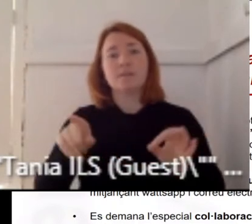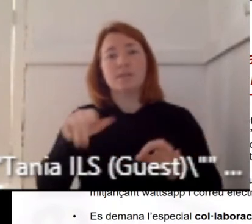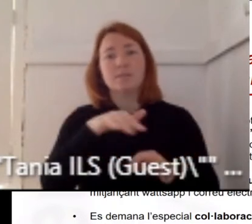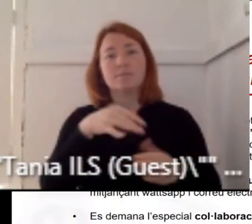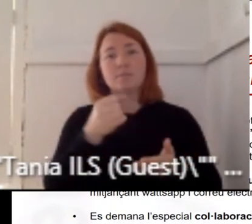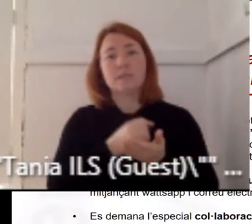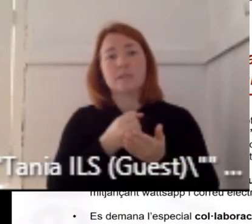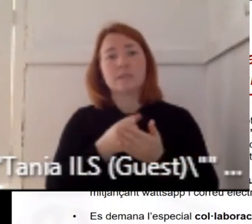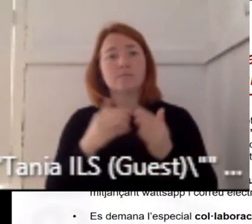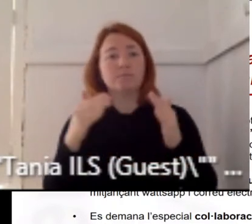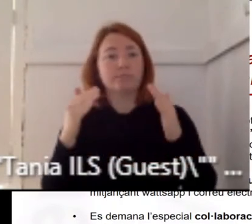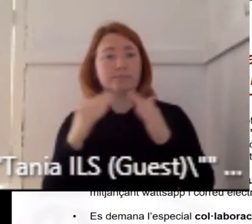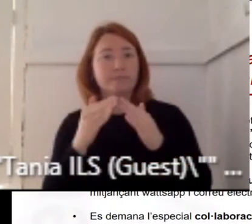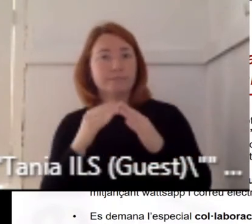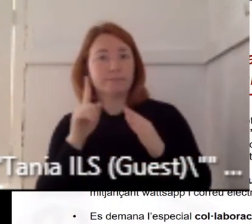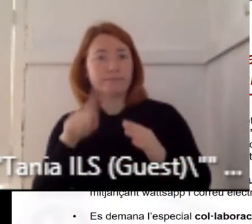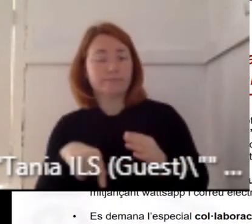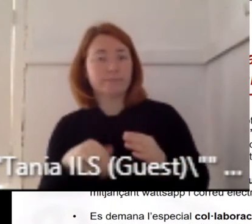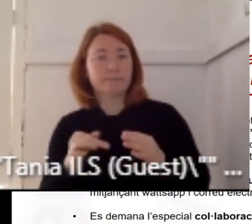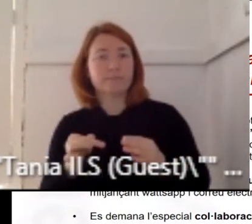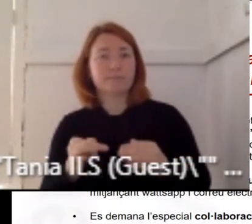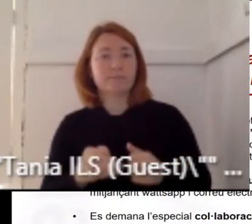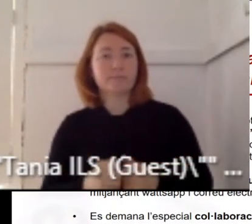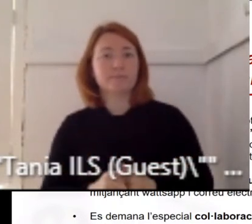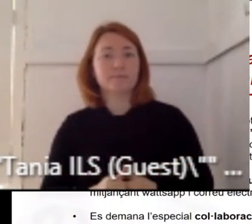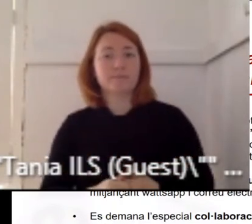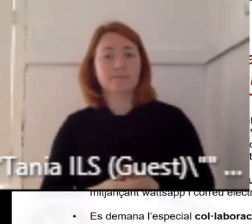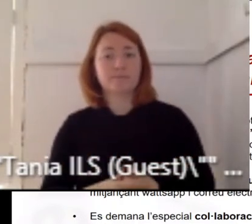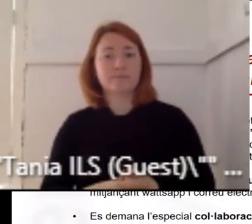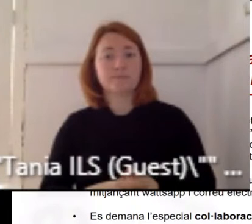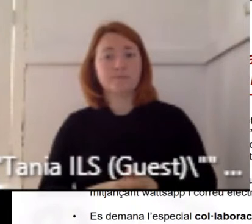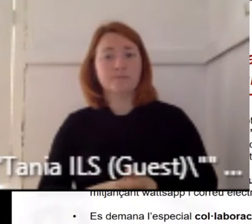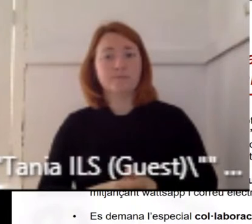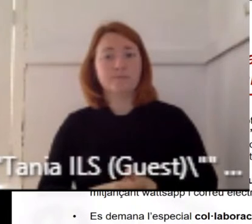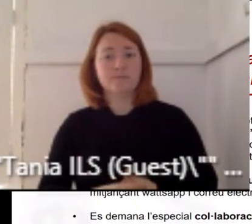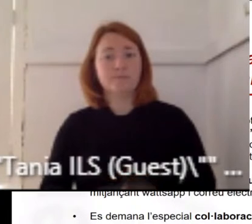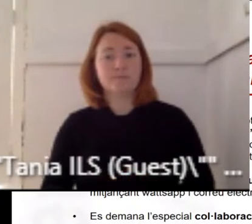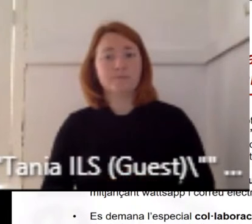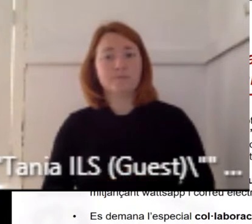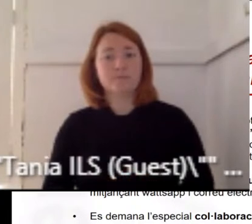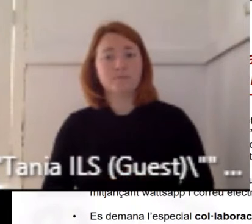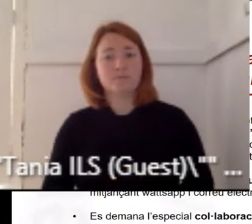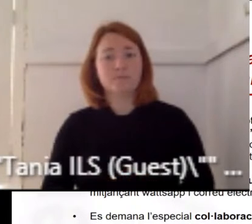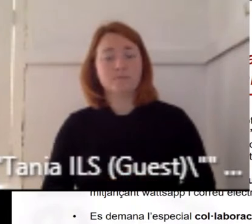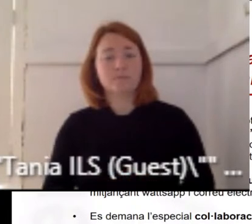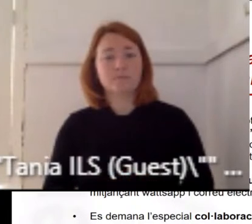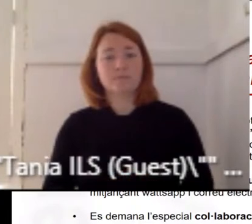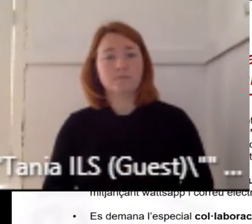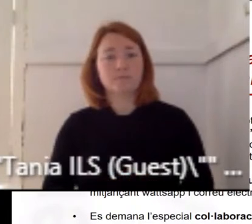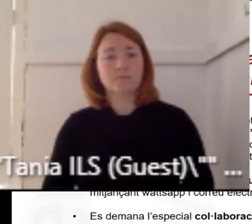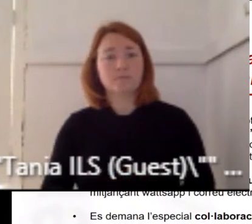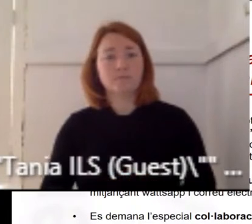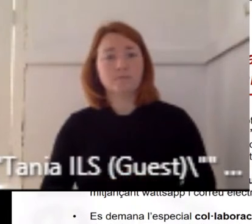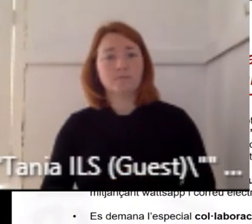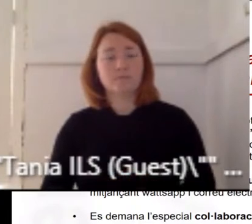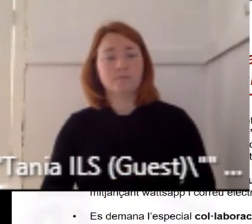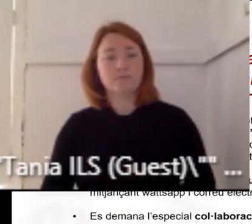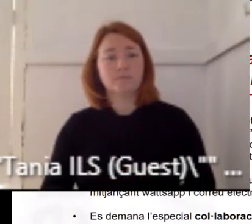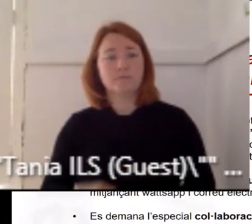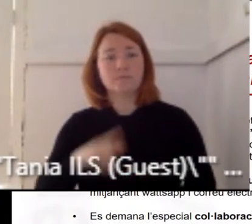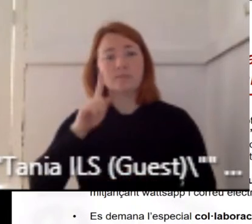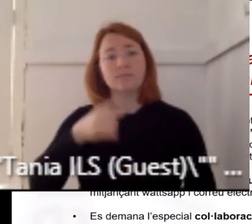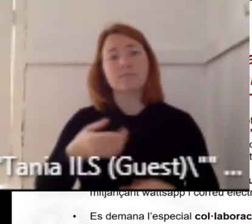les necessitats que es van produir en el confinament. I també, lògicament, l'activació d'alguns mecanismes de